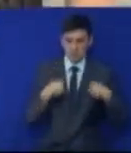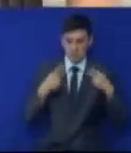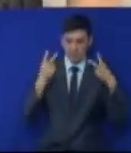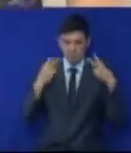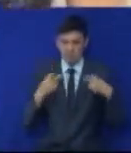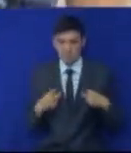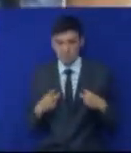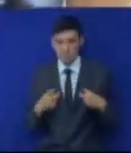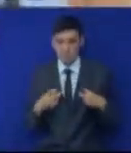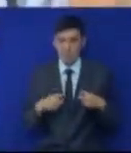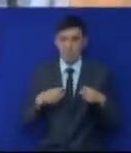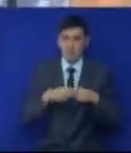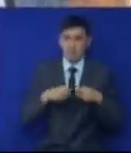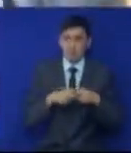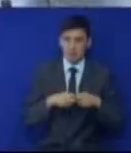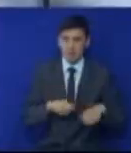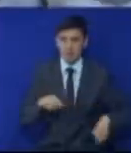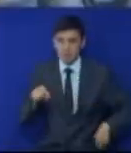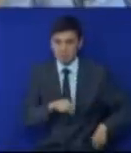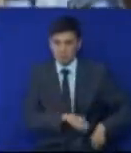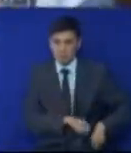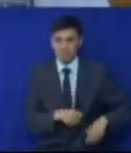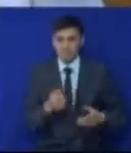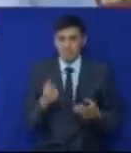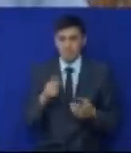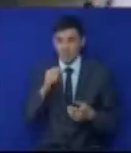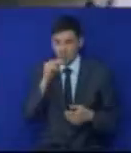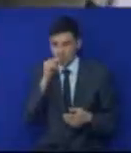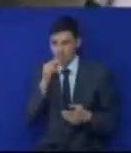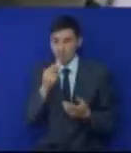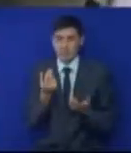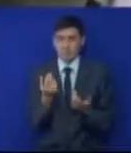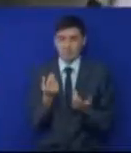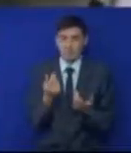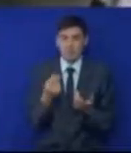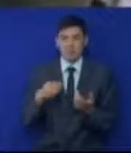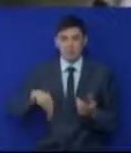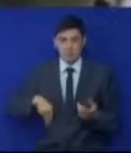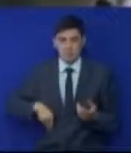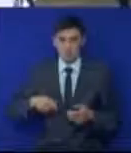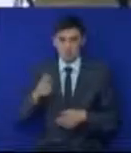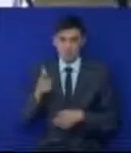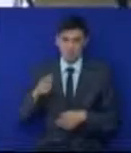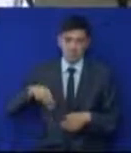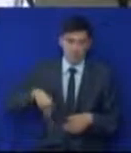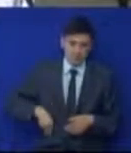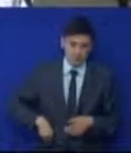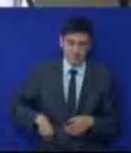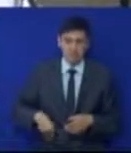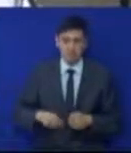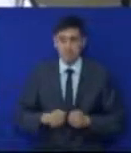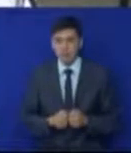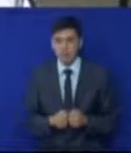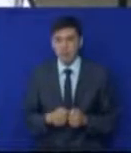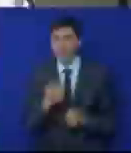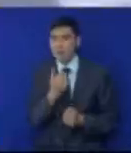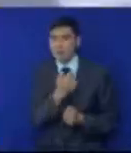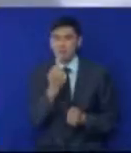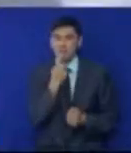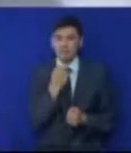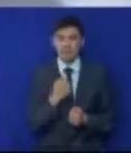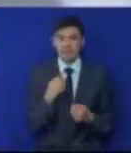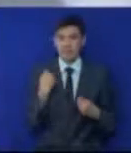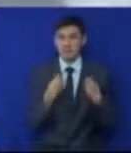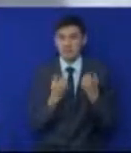рация, резеңке таяқ, тоқпен есеңгіреткіш құрал, қалташан мен ысқырық жатады. Айта кетерлігі, сарбаздардың әскери киімдері де